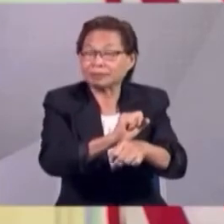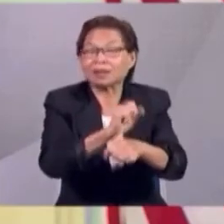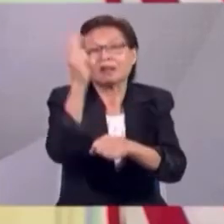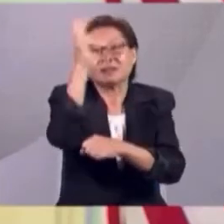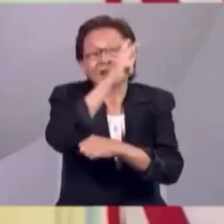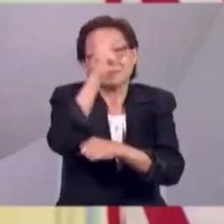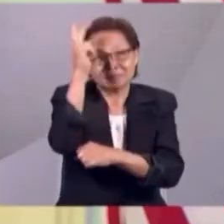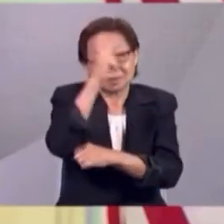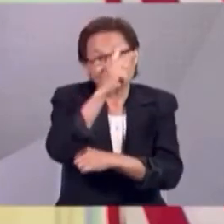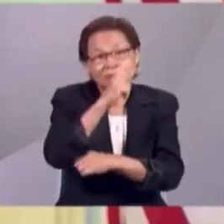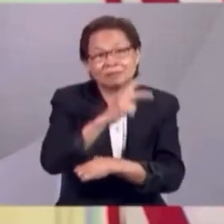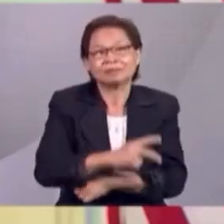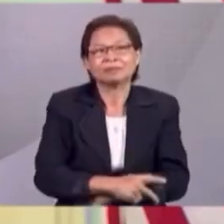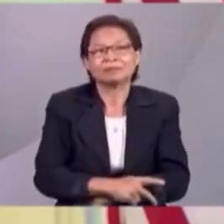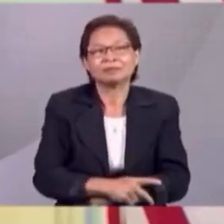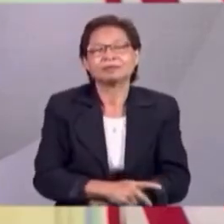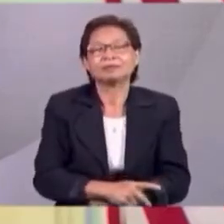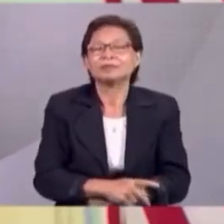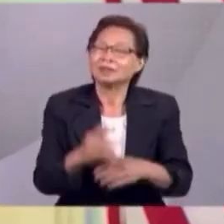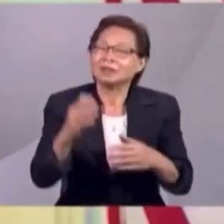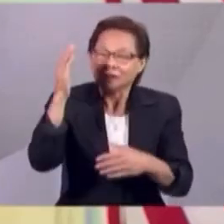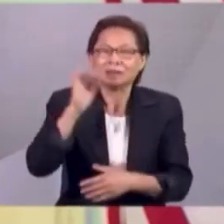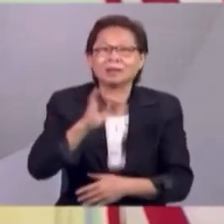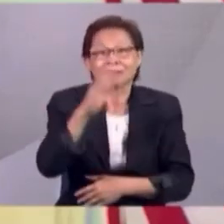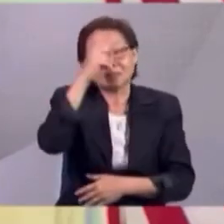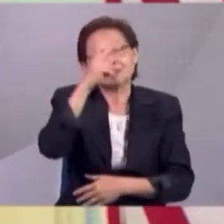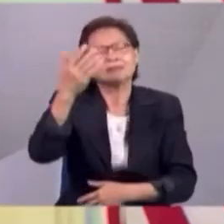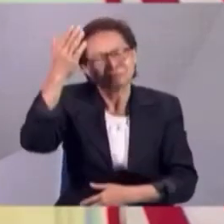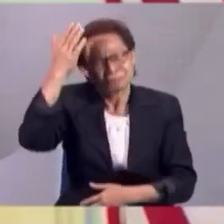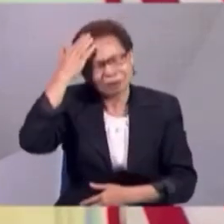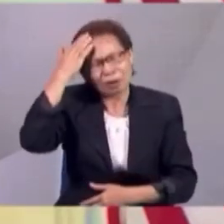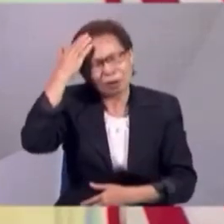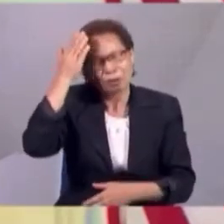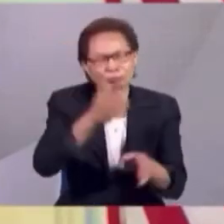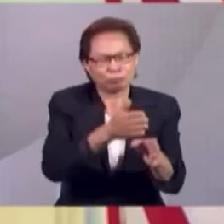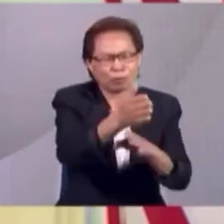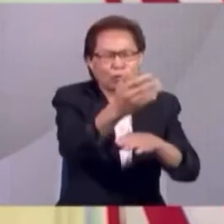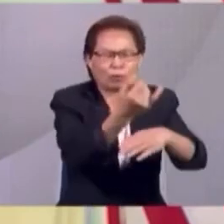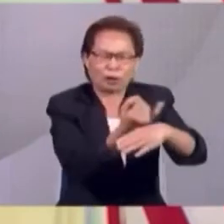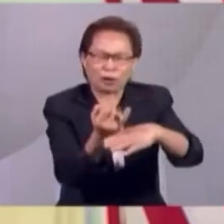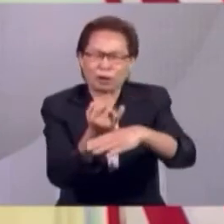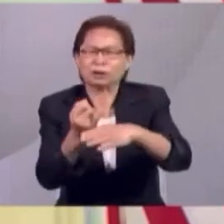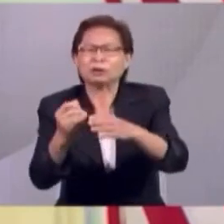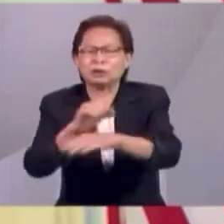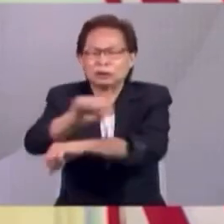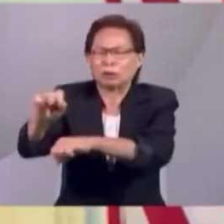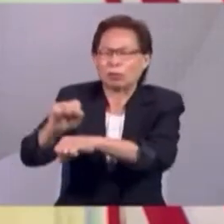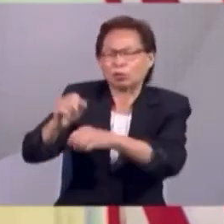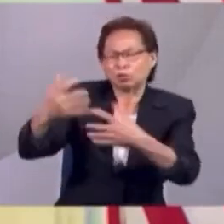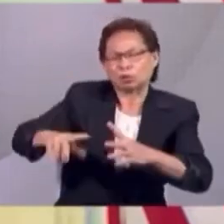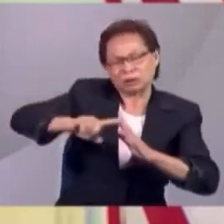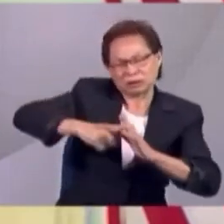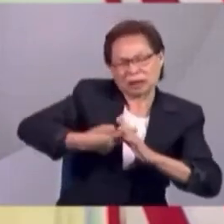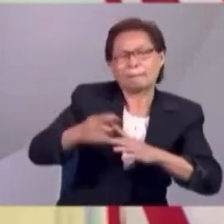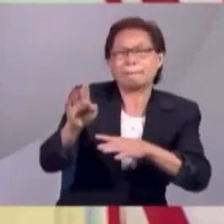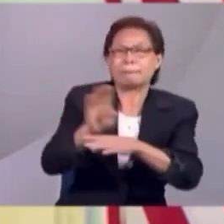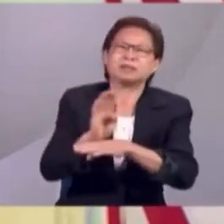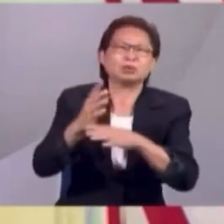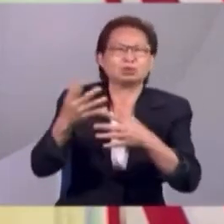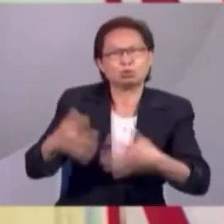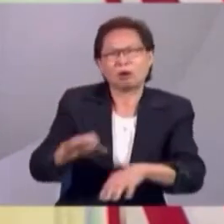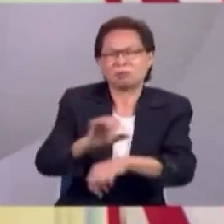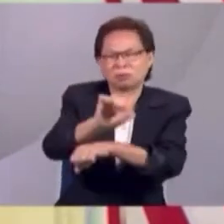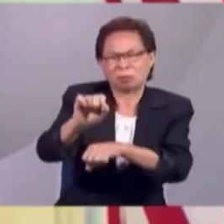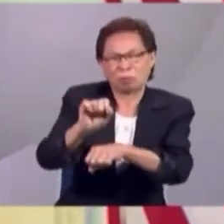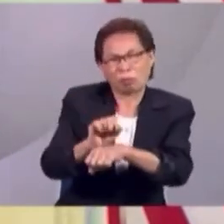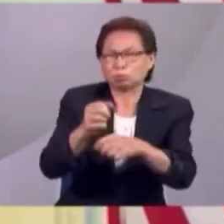kerajaan mengambil maklum bahawa sektor industri di Singapura telah memulakan operasi mereka